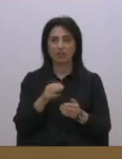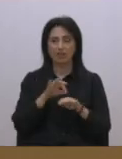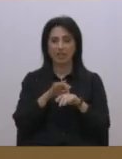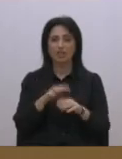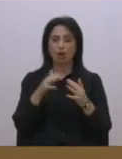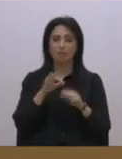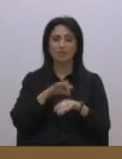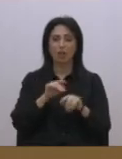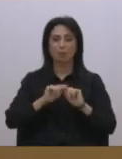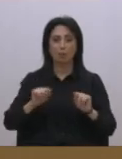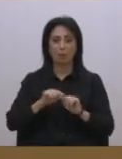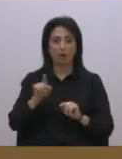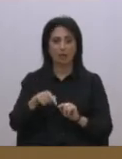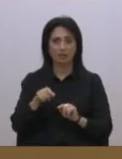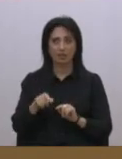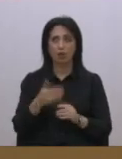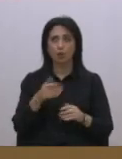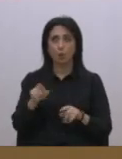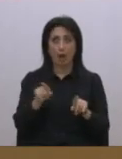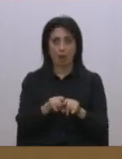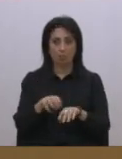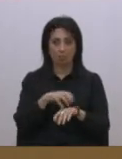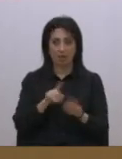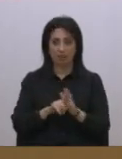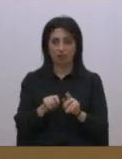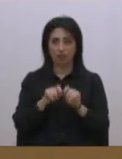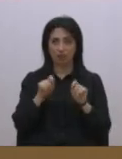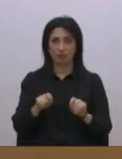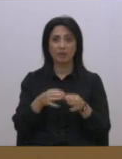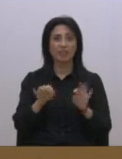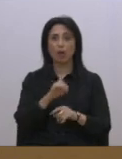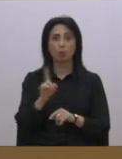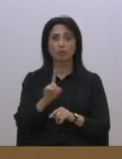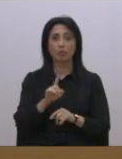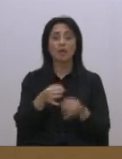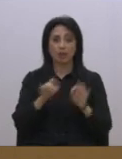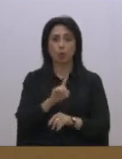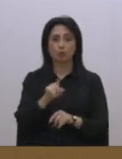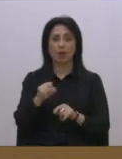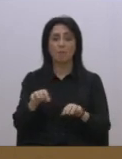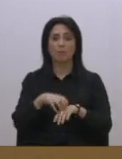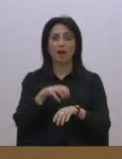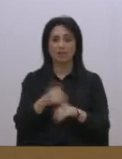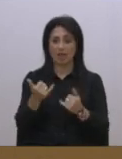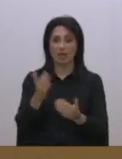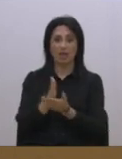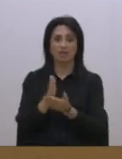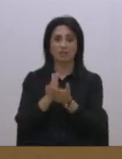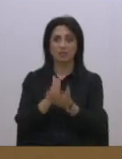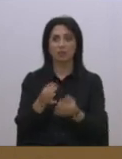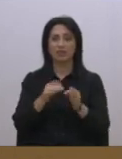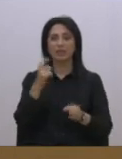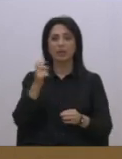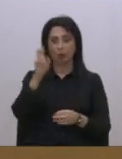ან ძალადობის პროპაგანდას. თუკი ამგვარი პარტიის შექმნა დაუშვებელია, მით უფრო დაუშვებელია ამგვარი პარტიის არსებობა და